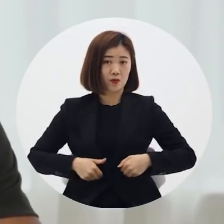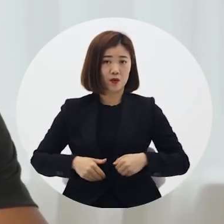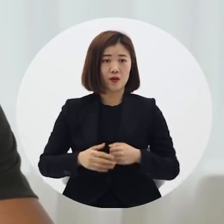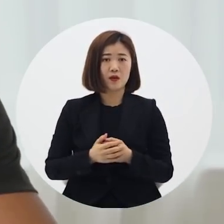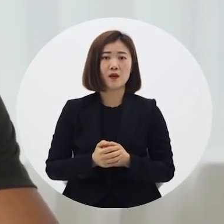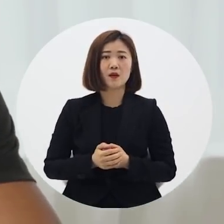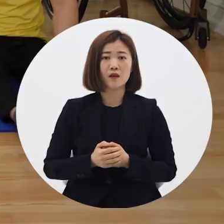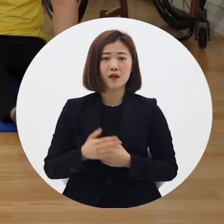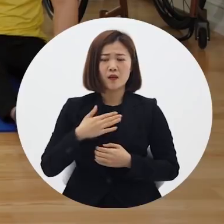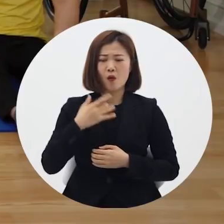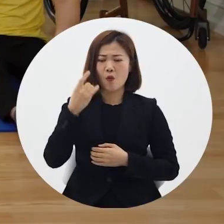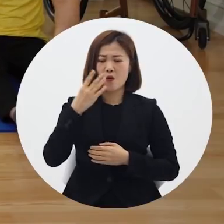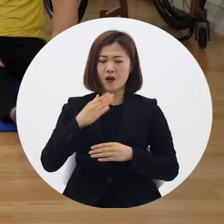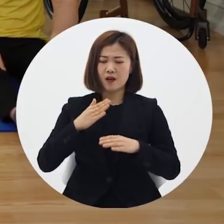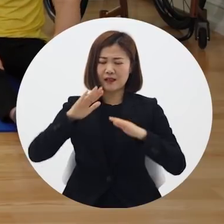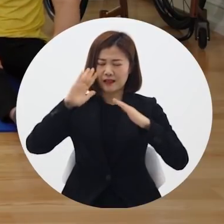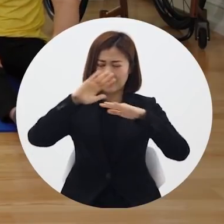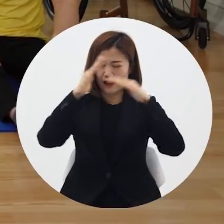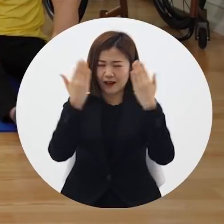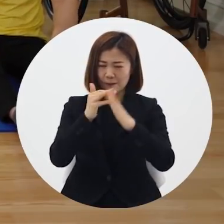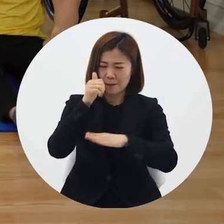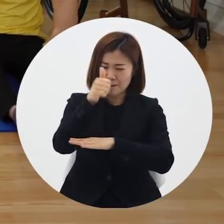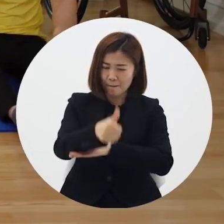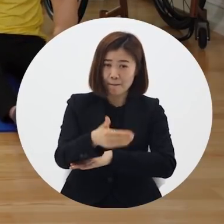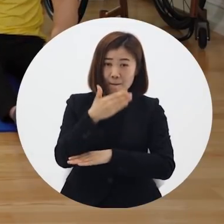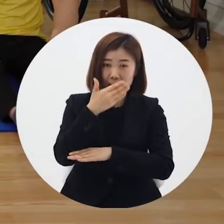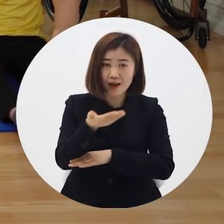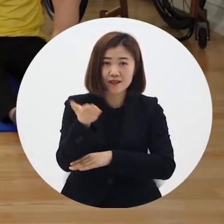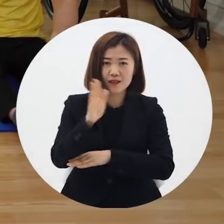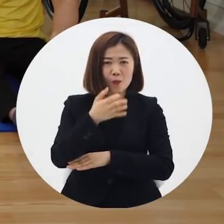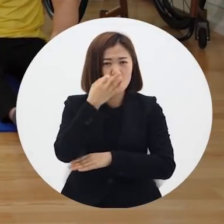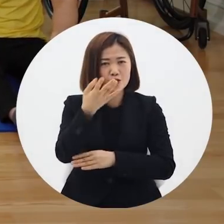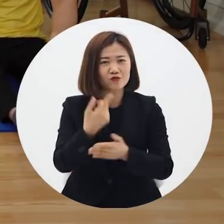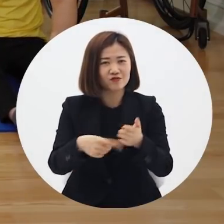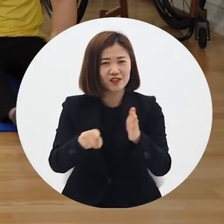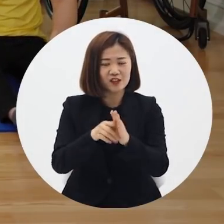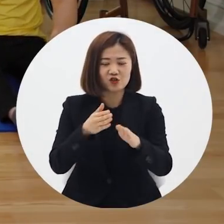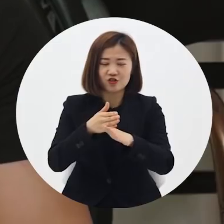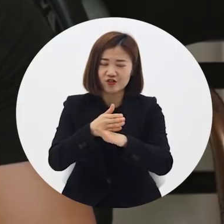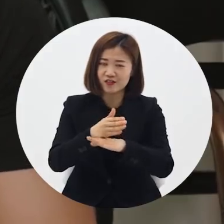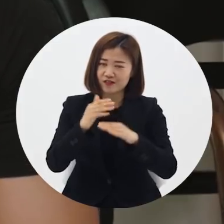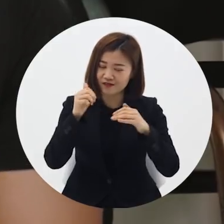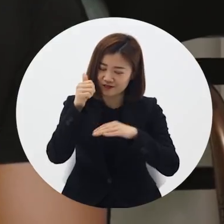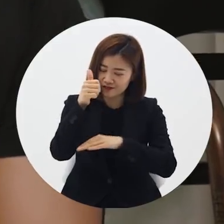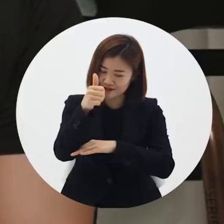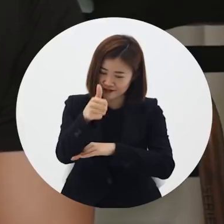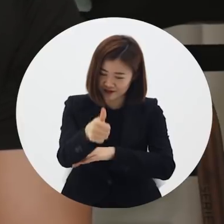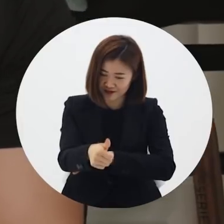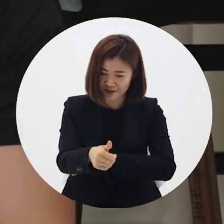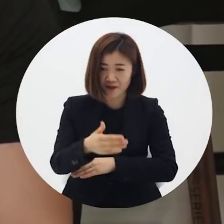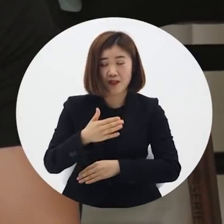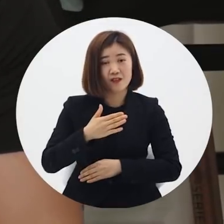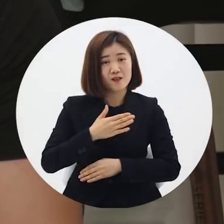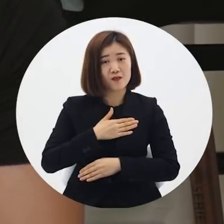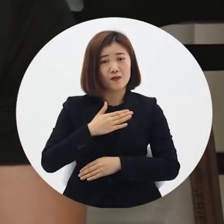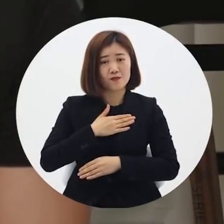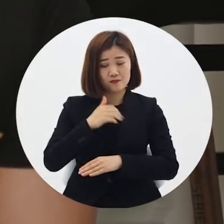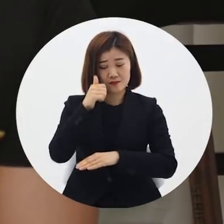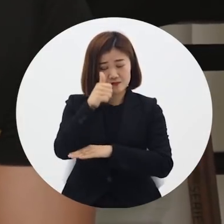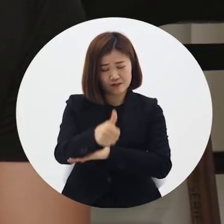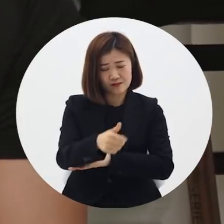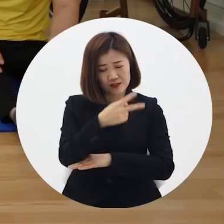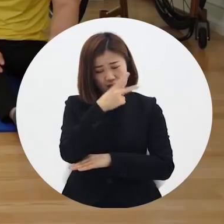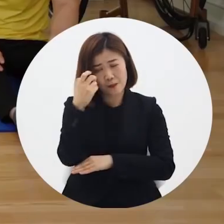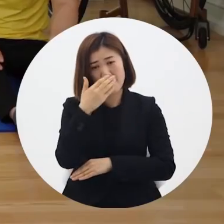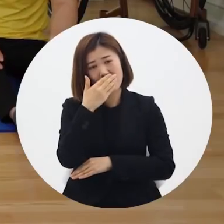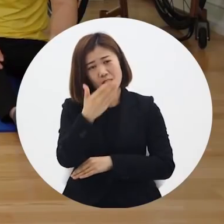다 들어봤는데 천천히 하기 위해서. 천천히 하기 위해서? 저는 머리를 닦거든요. 저도 닦거든요. 저 잡음을 이렇게 잡니다.